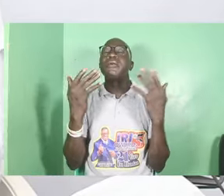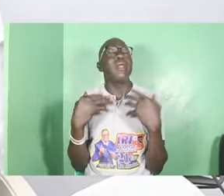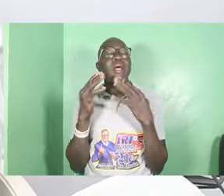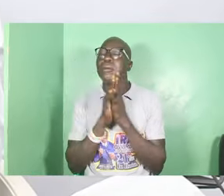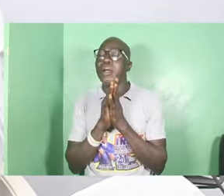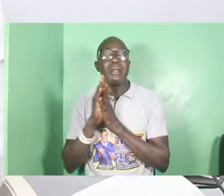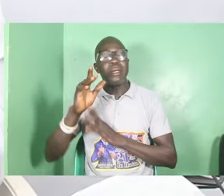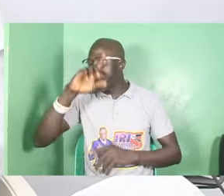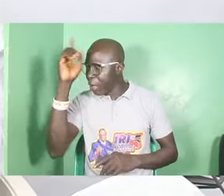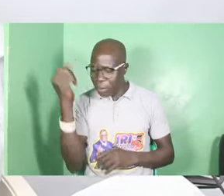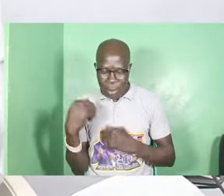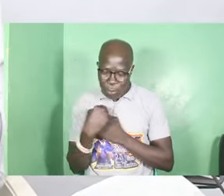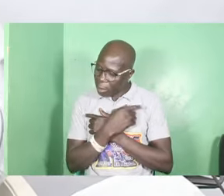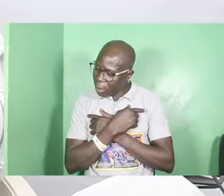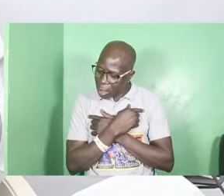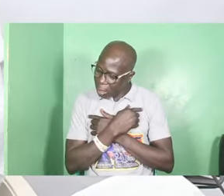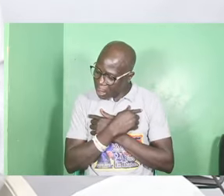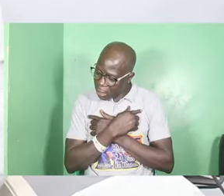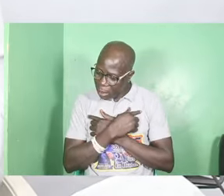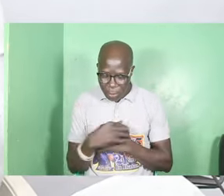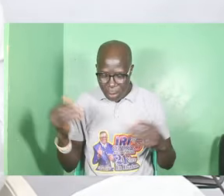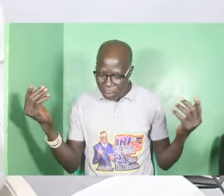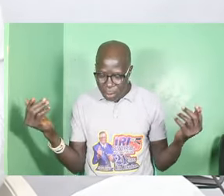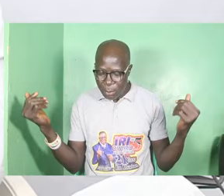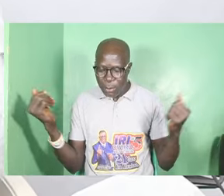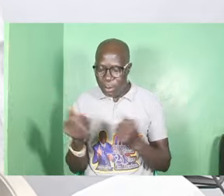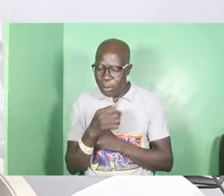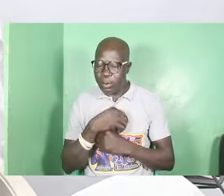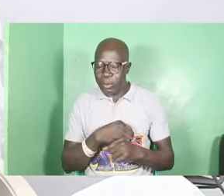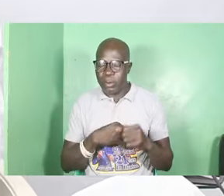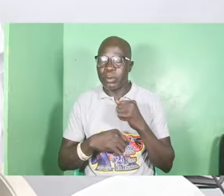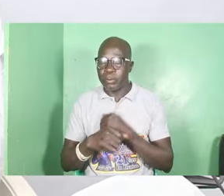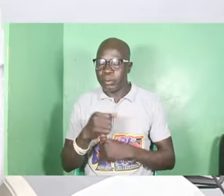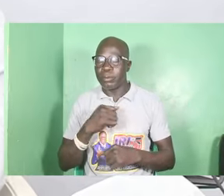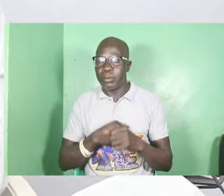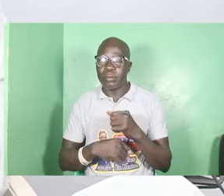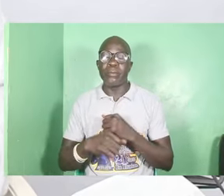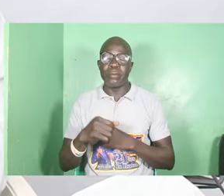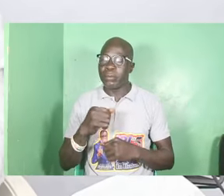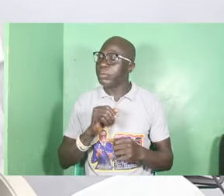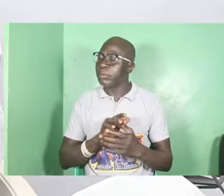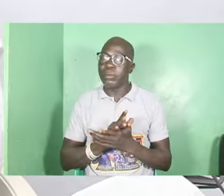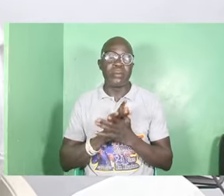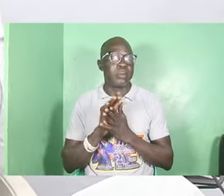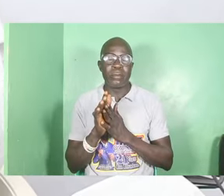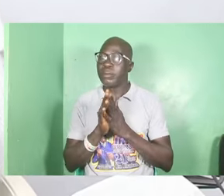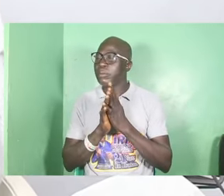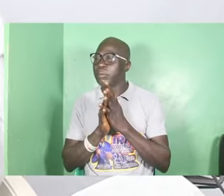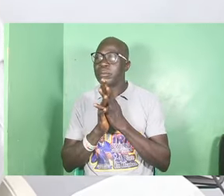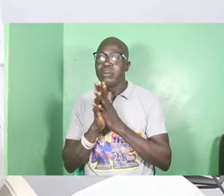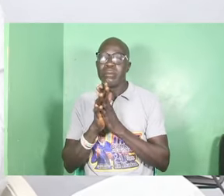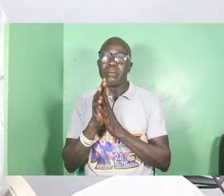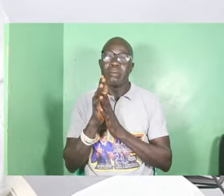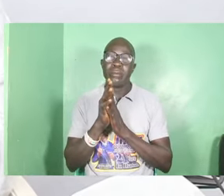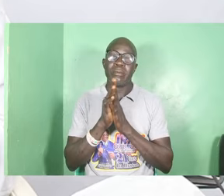ma dura gba nipa we mo ya ole iwa mi mo mi ko gbe won sibẹsibẹ o wa tun si